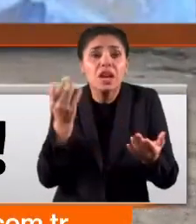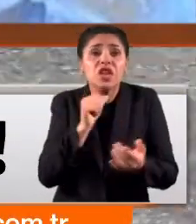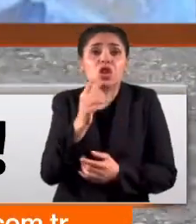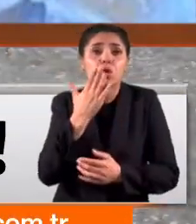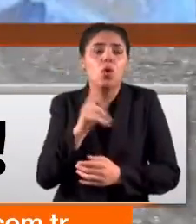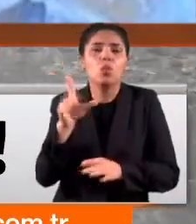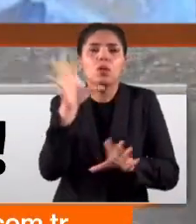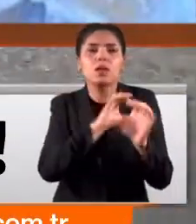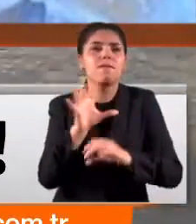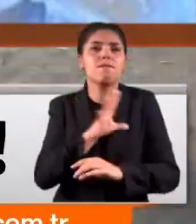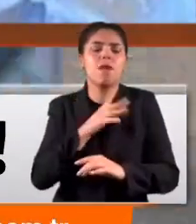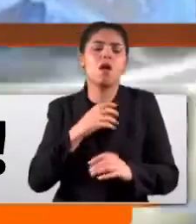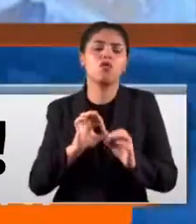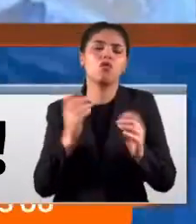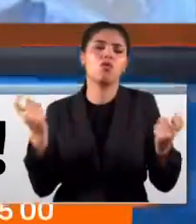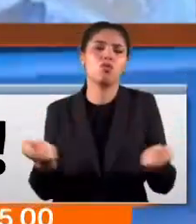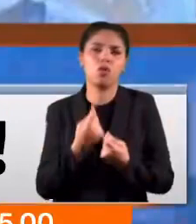aydınlatmaya çalışıyoruz dedi.